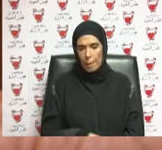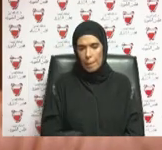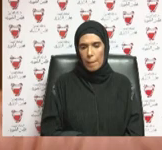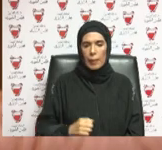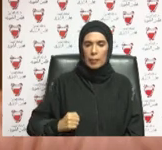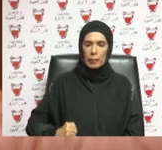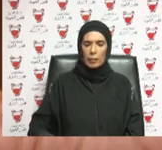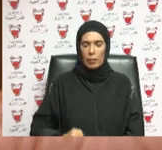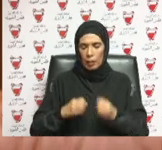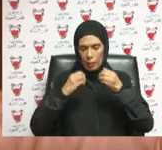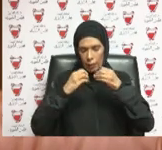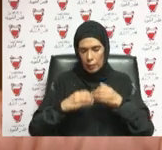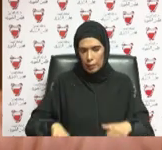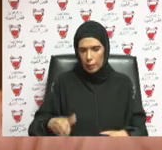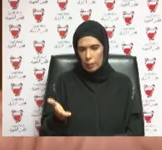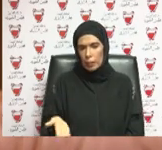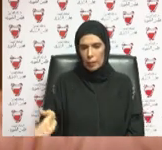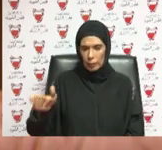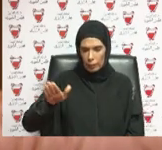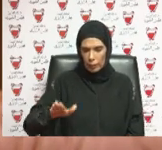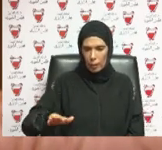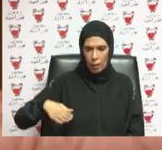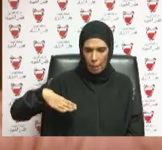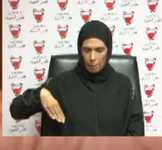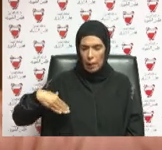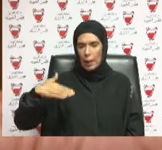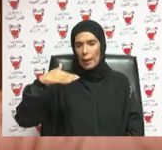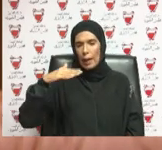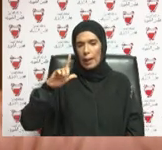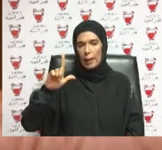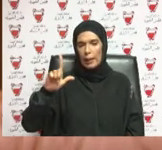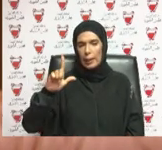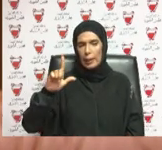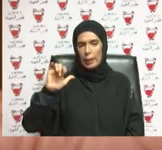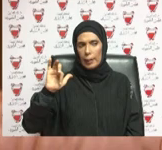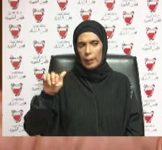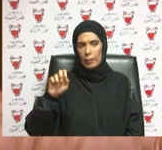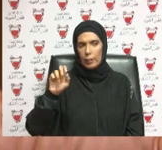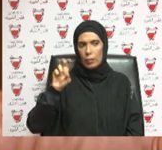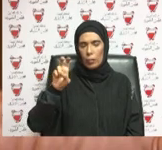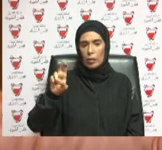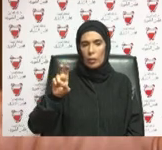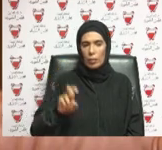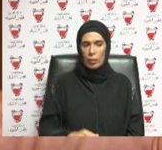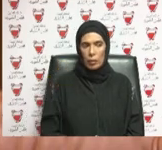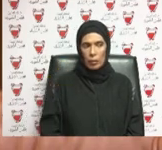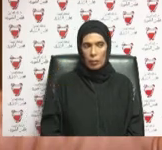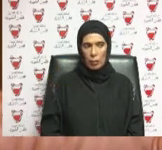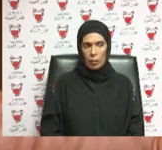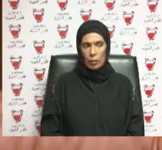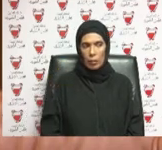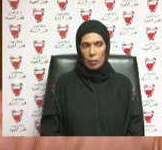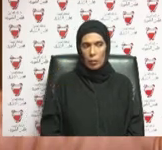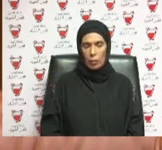البحرين خسرت بوفاة صاحب السمو الملكي الأمير خليفة بن سلمان آل خليفة رئيس الوزراء